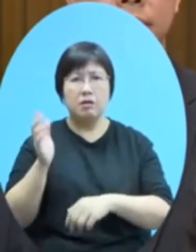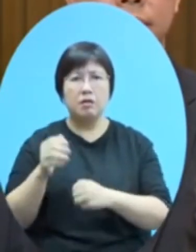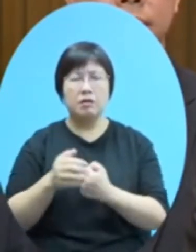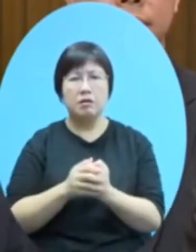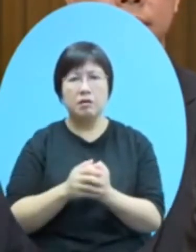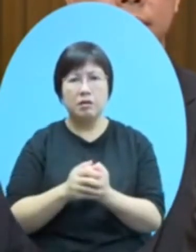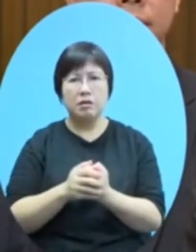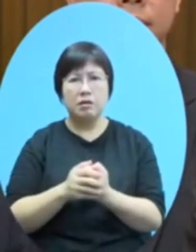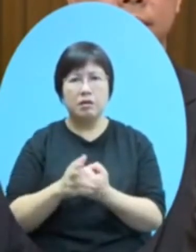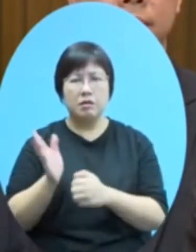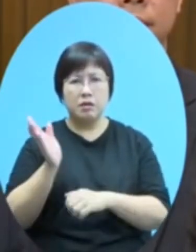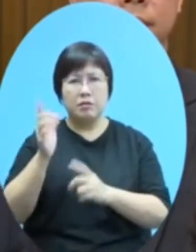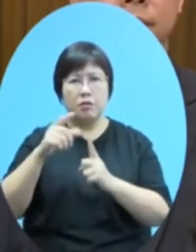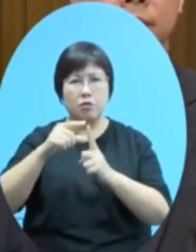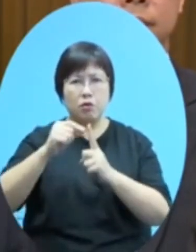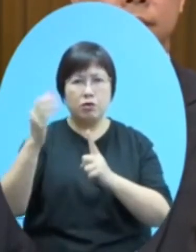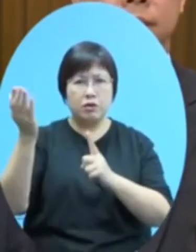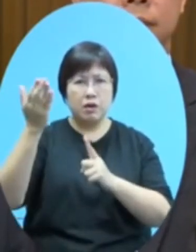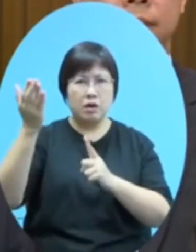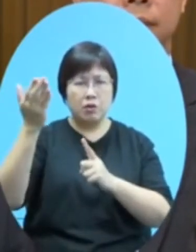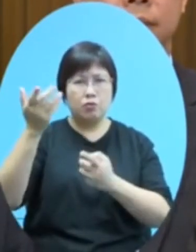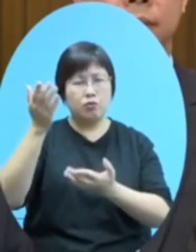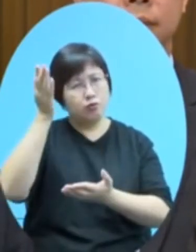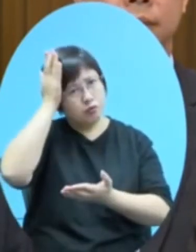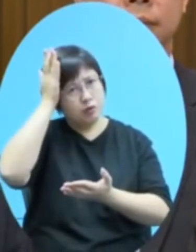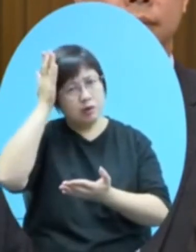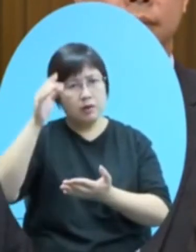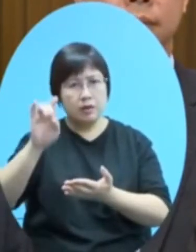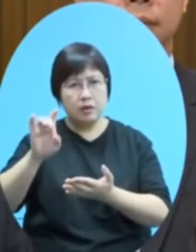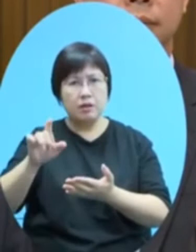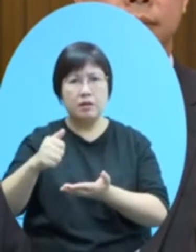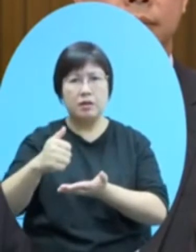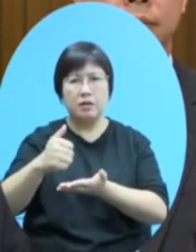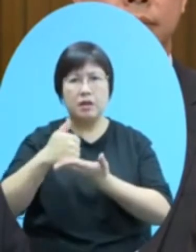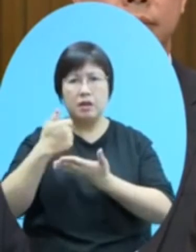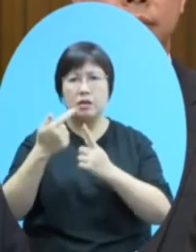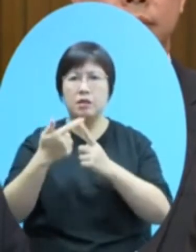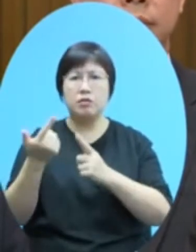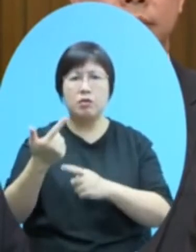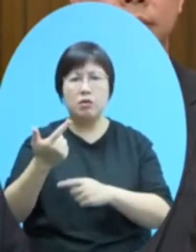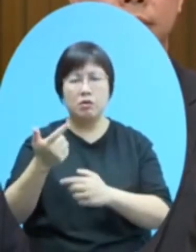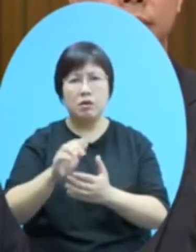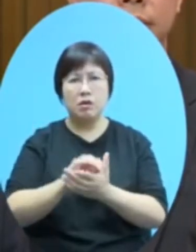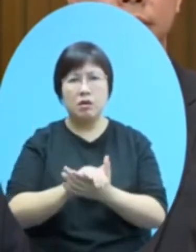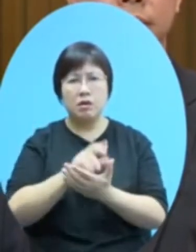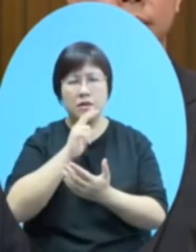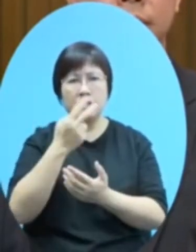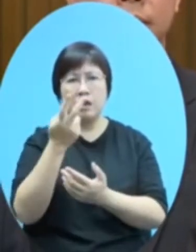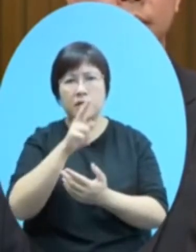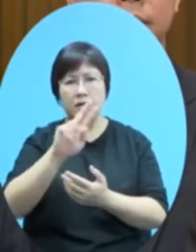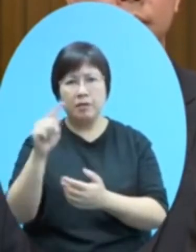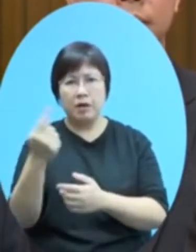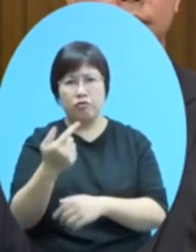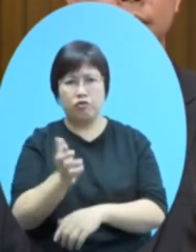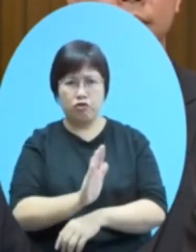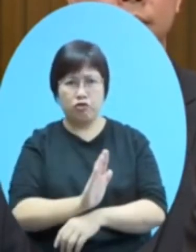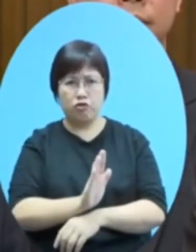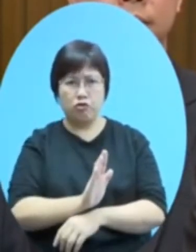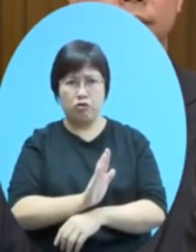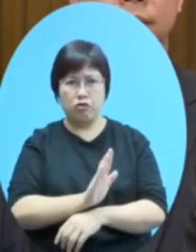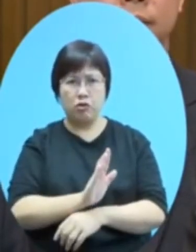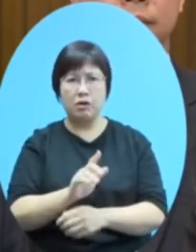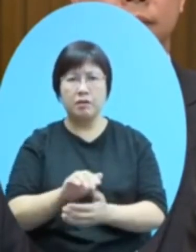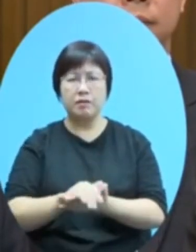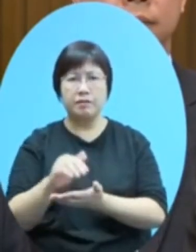飲、旅遊、住宿呢啲咧僱用咗好大嘅人口嘅，大概22万。而